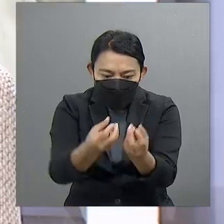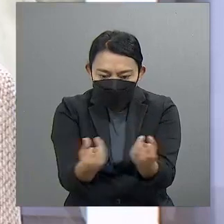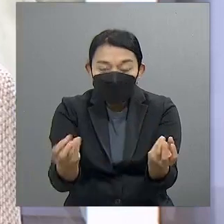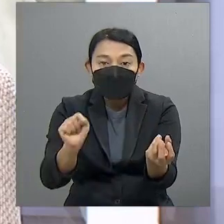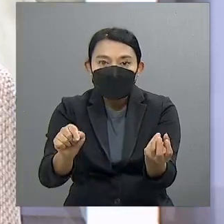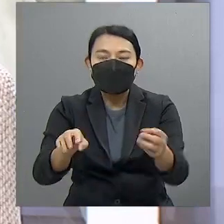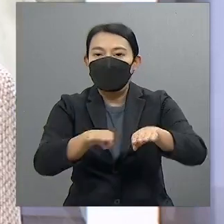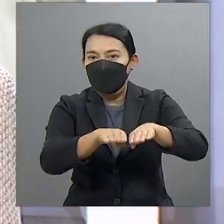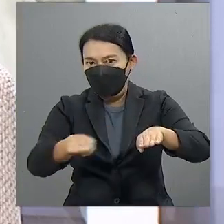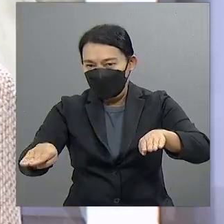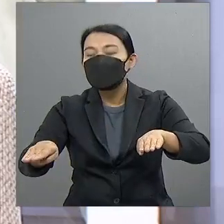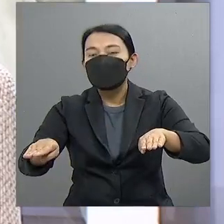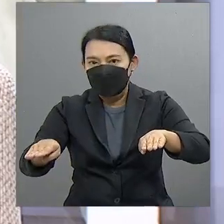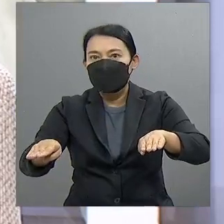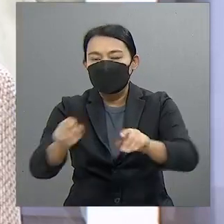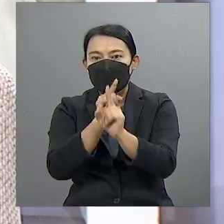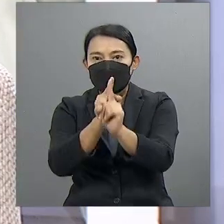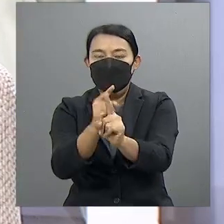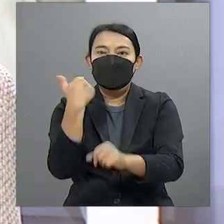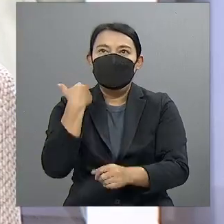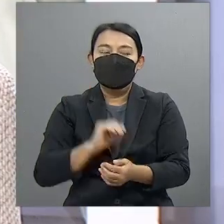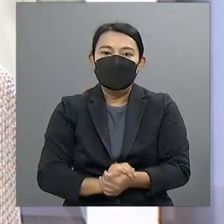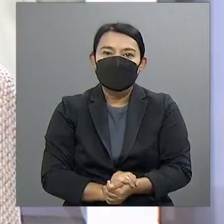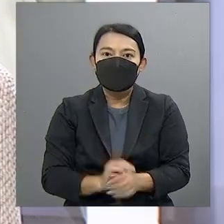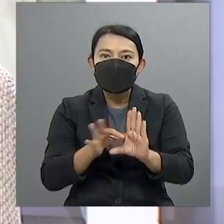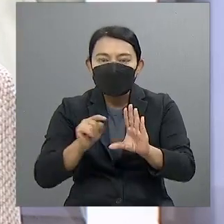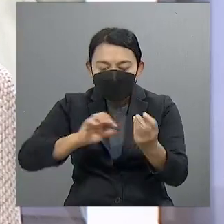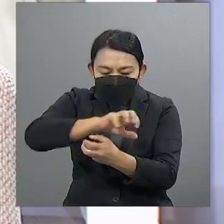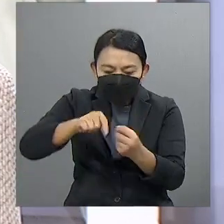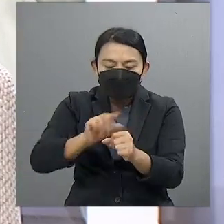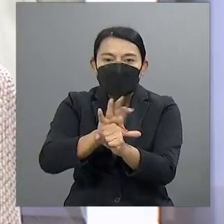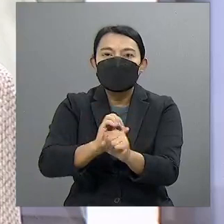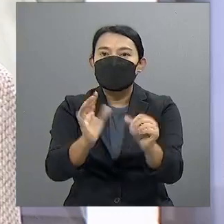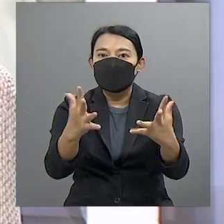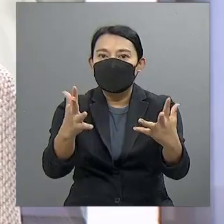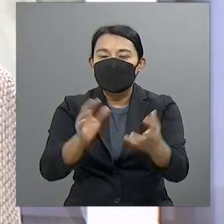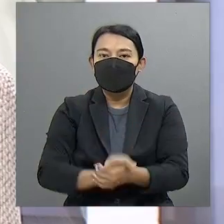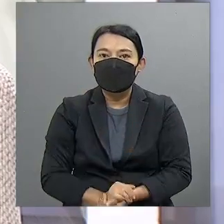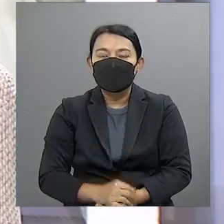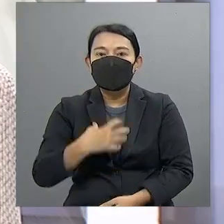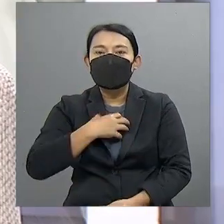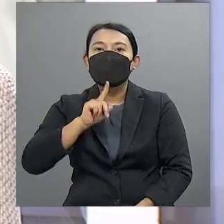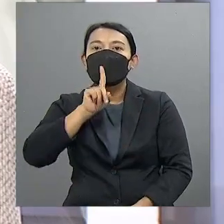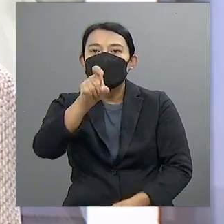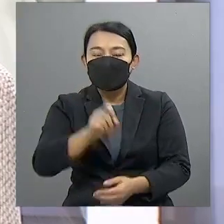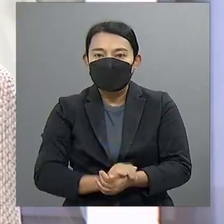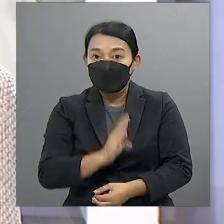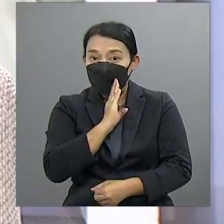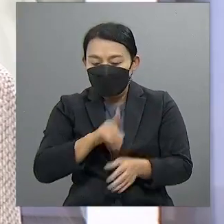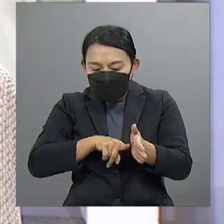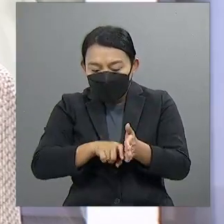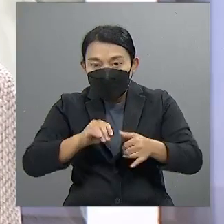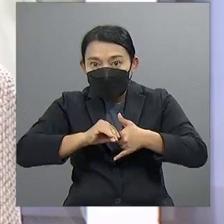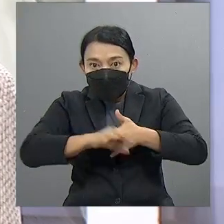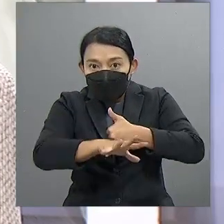ครับ ครับเนื้อสัตว์ไม่ปนเปื้อนเชื้อโควิด-19 แต่ทีนี้คำถามที่หลายคนอาจจะอยากรู้เหมือนกันบอกว่าถ้ามันมีการแพร่ระบาดเป็นคลัสเตอร์ในโรงงานอุตส